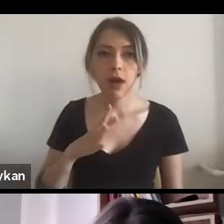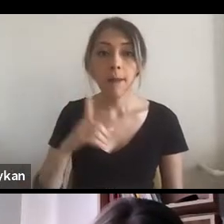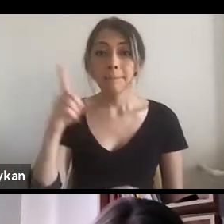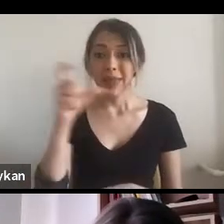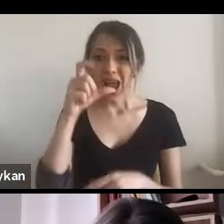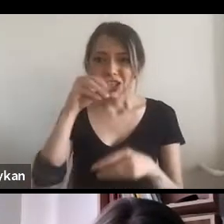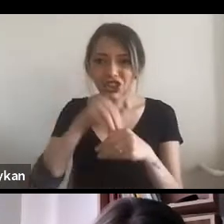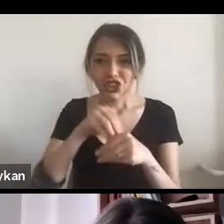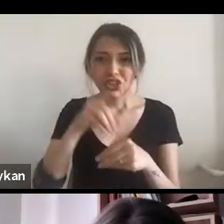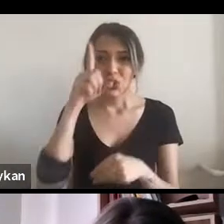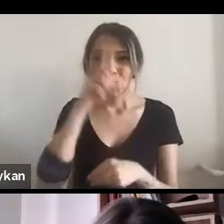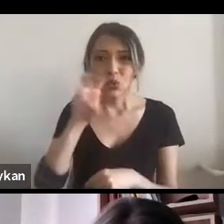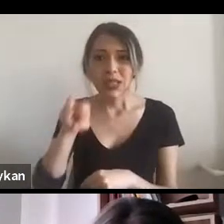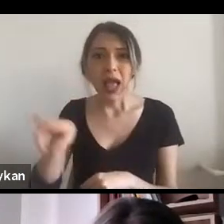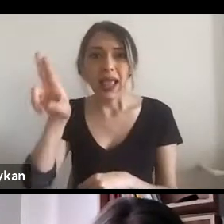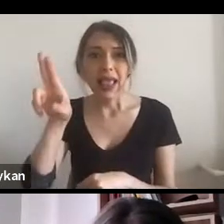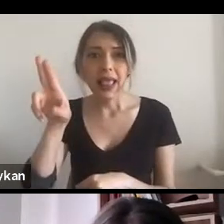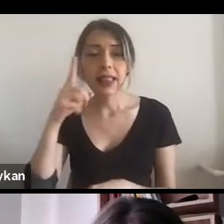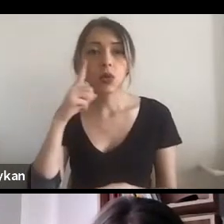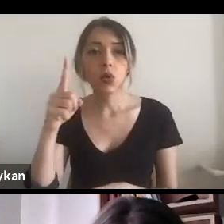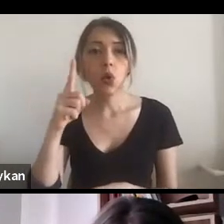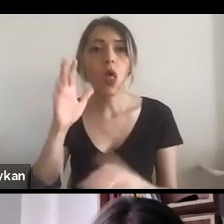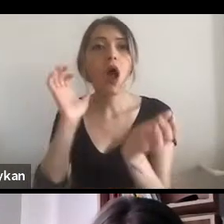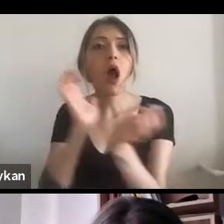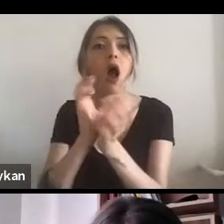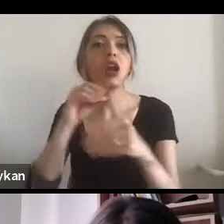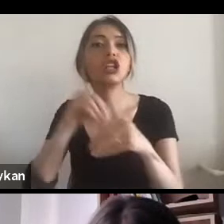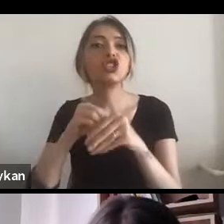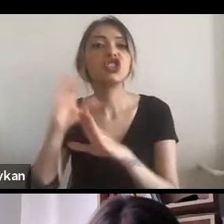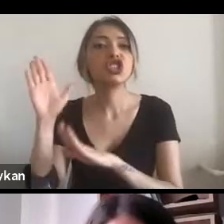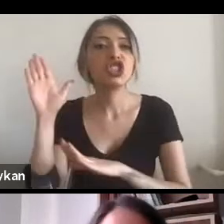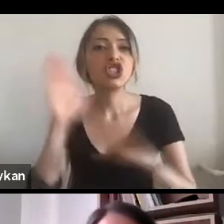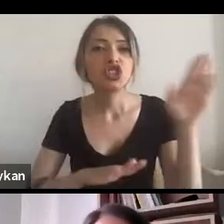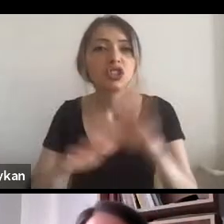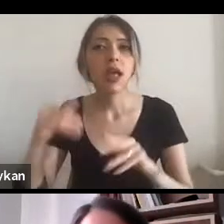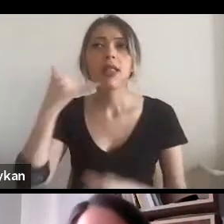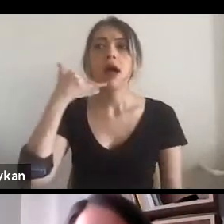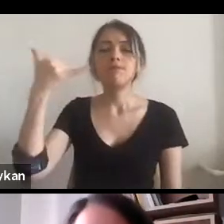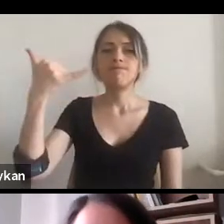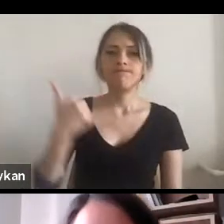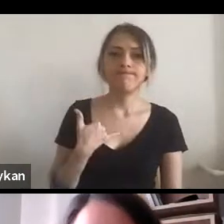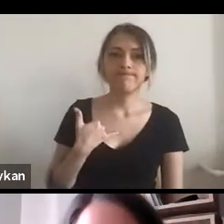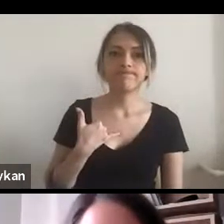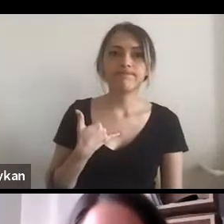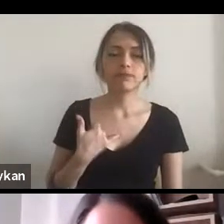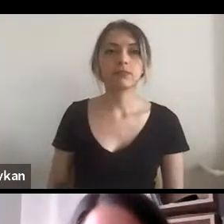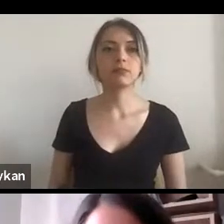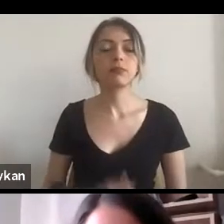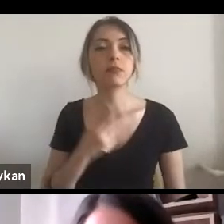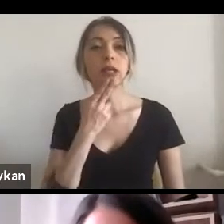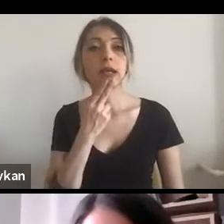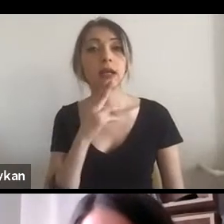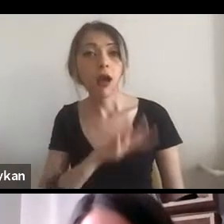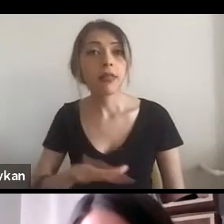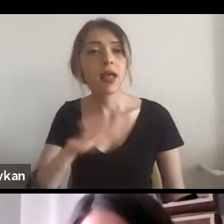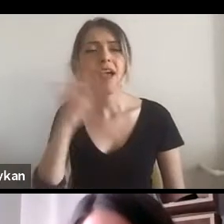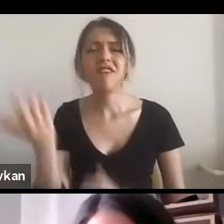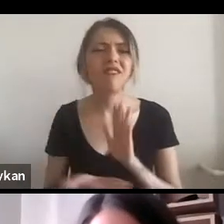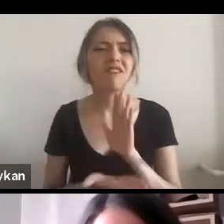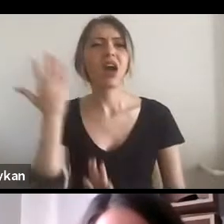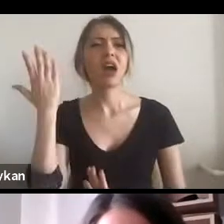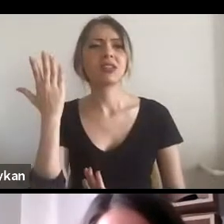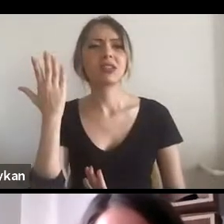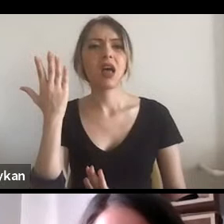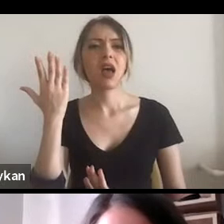içinde 180 tanesi aile içi şiddeti ihbar eden çağrılar olmuş. Kadınlar en çok maruz